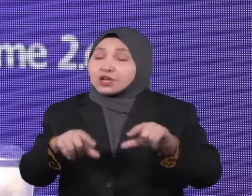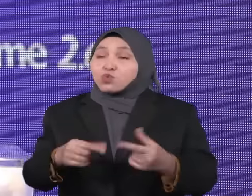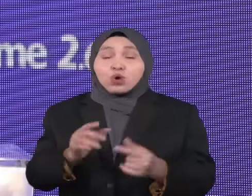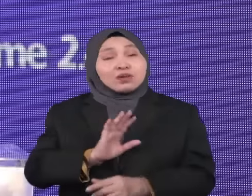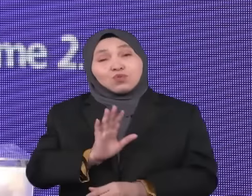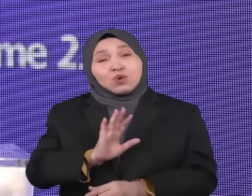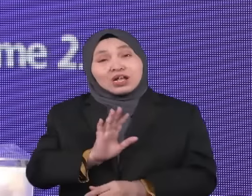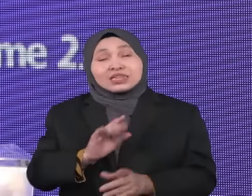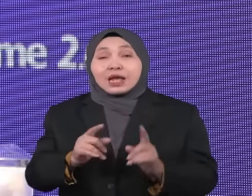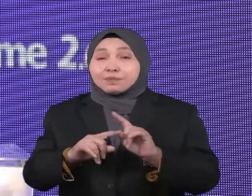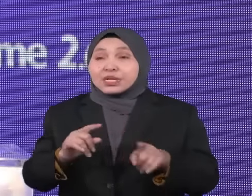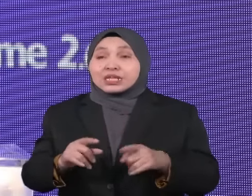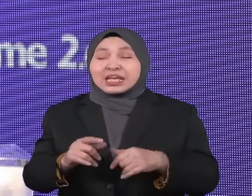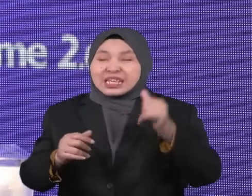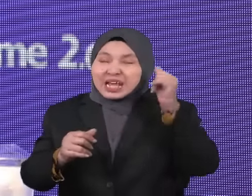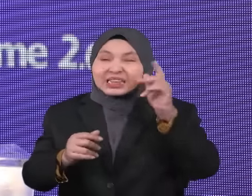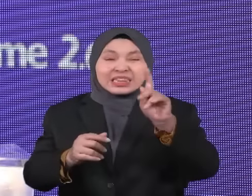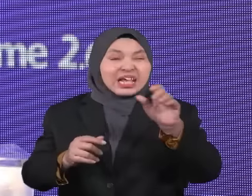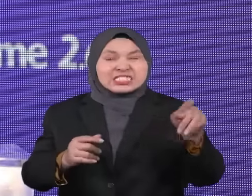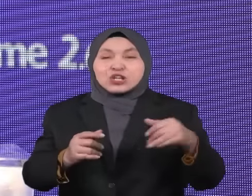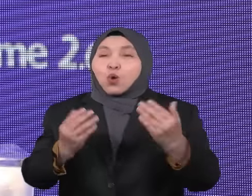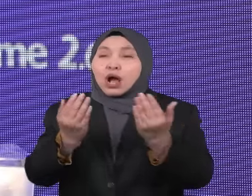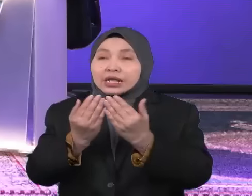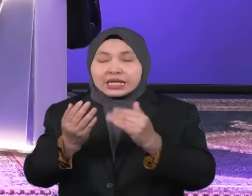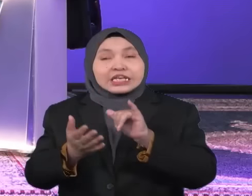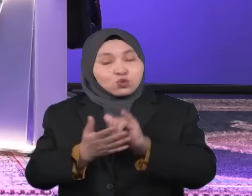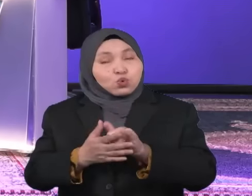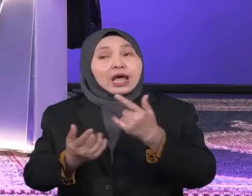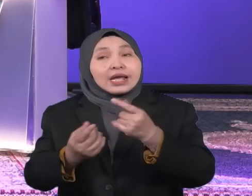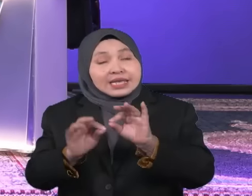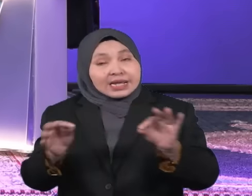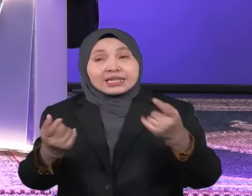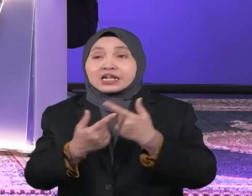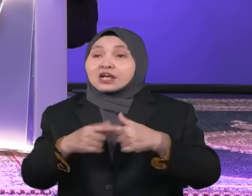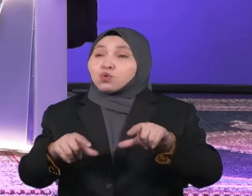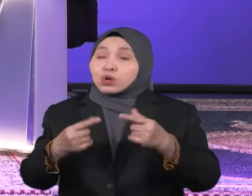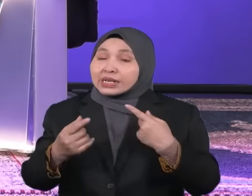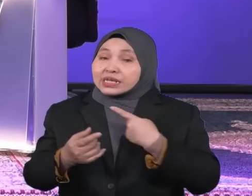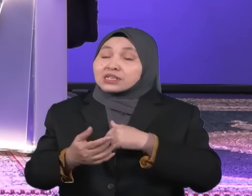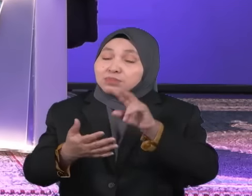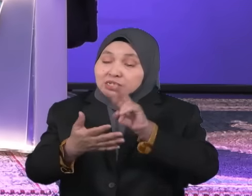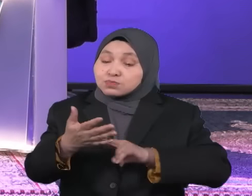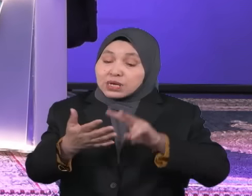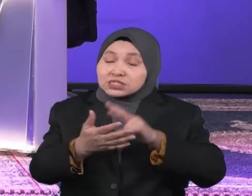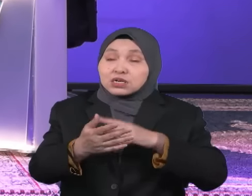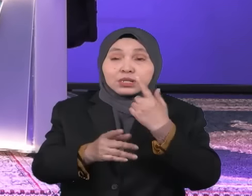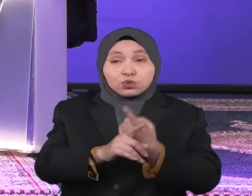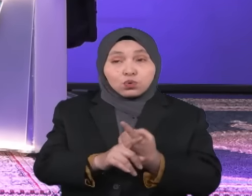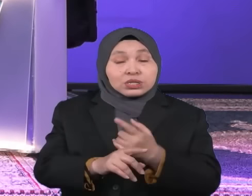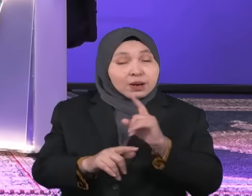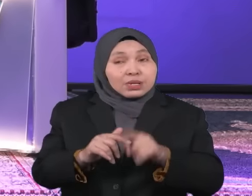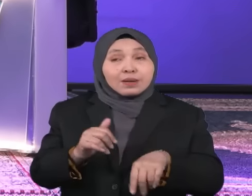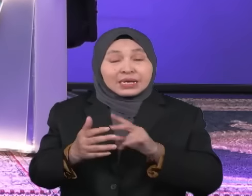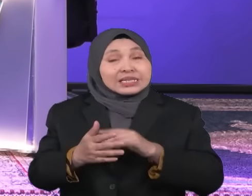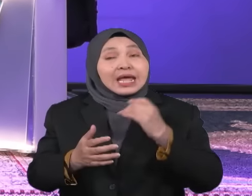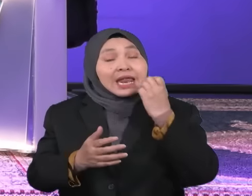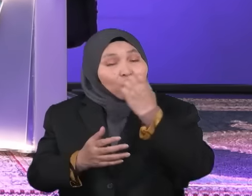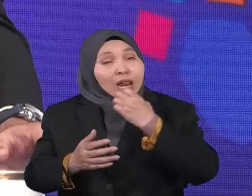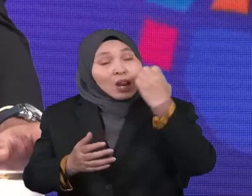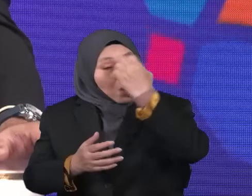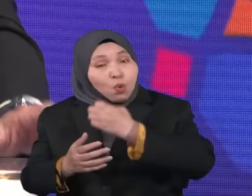Al-Quran. Teks doa yang lain. Bunyi itulah ayat daripada Al-Quran. Jadi kita kena baca betul-betul lah. Betul. Kita kena baca elok-elok, baca